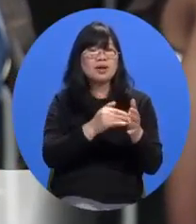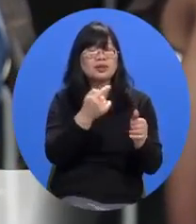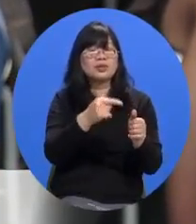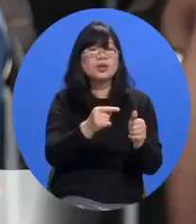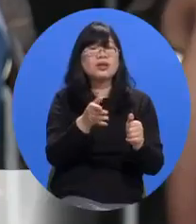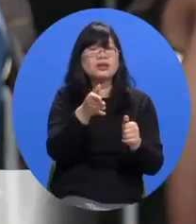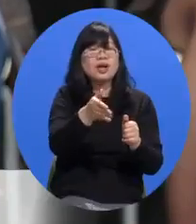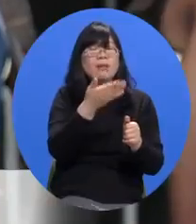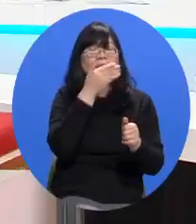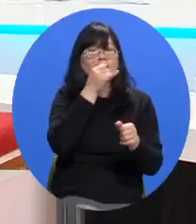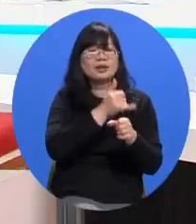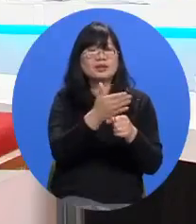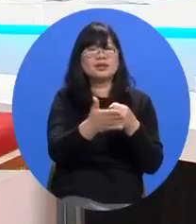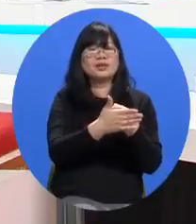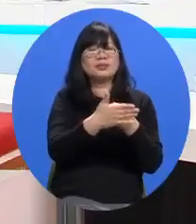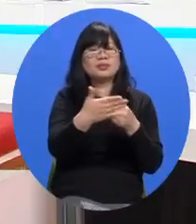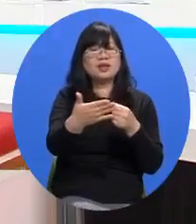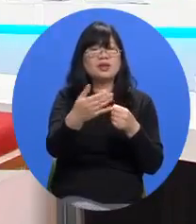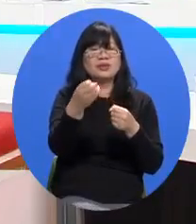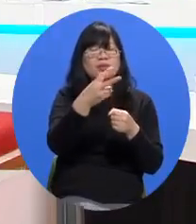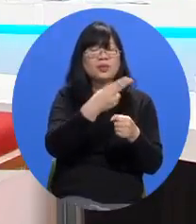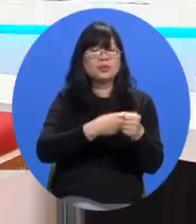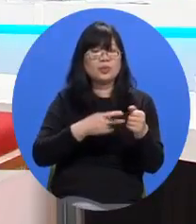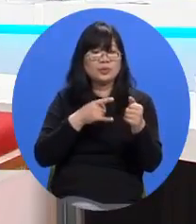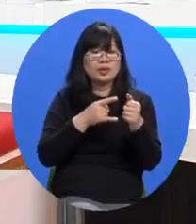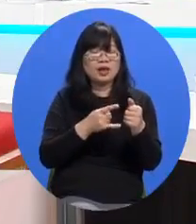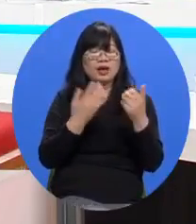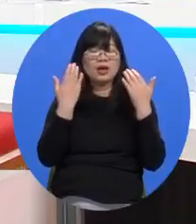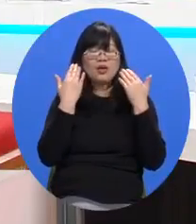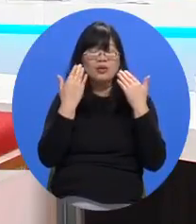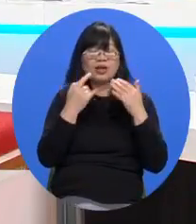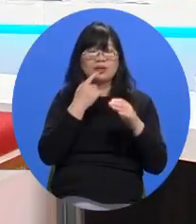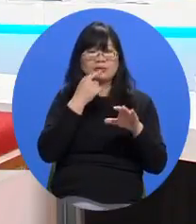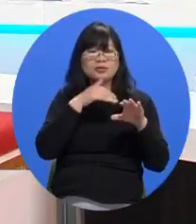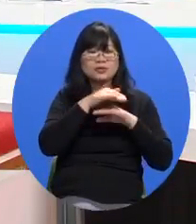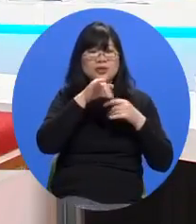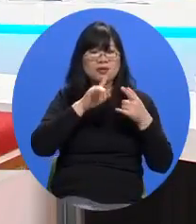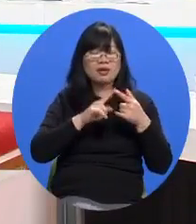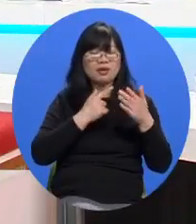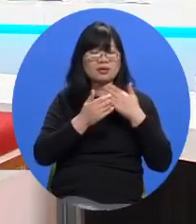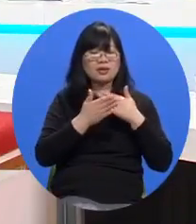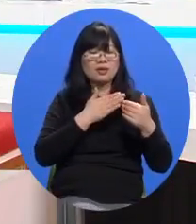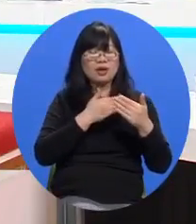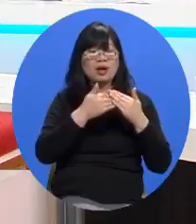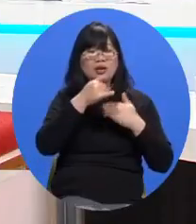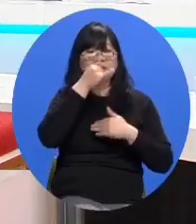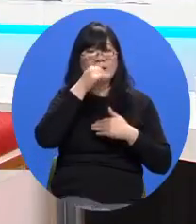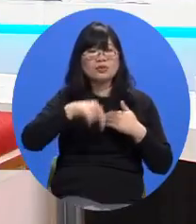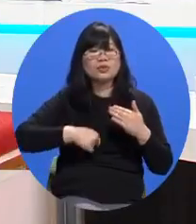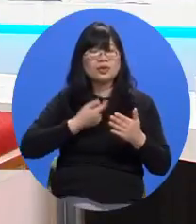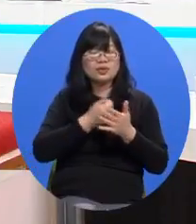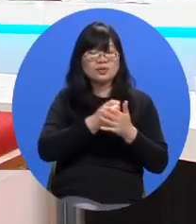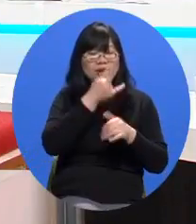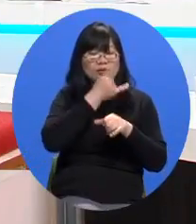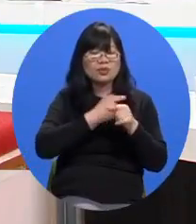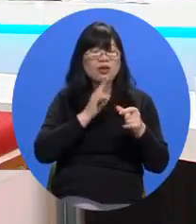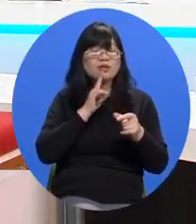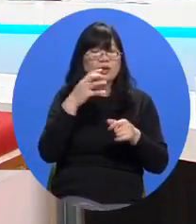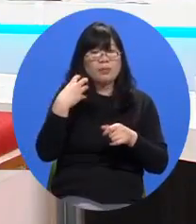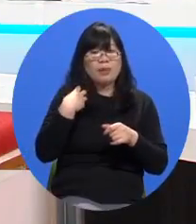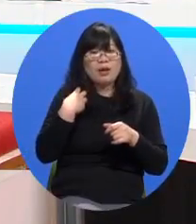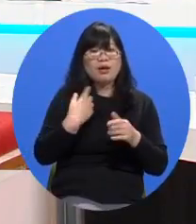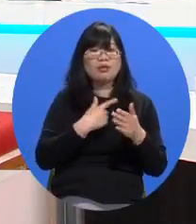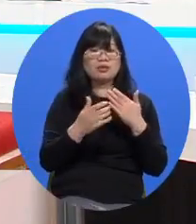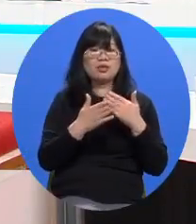질로 이렇게 갈 수 있는 것이기 때문에 또 교사가 학교에서 민주주의에 대한 경험 스스로 결정하고 그것을 책임지는